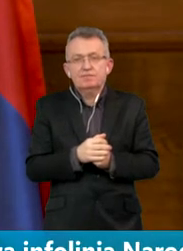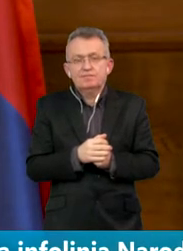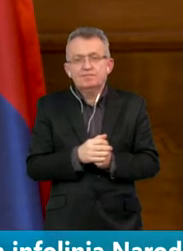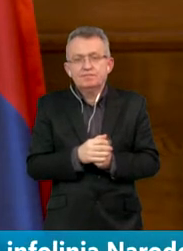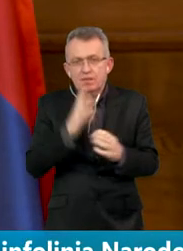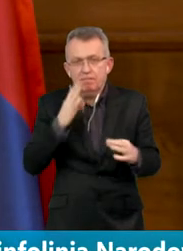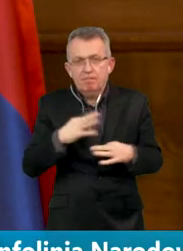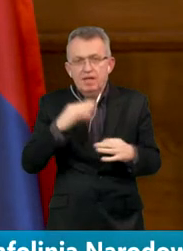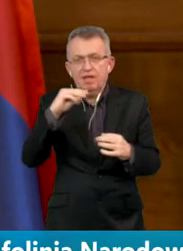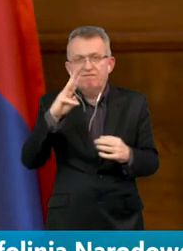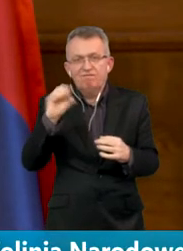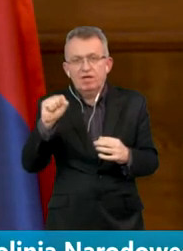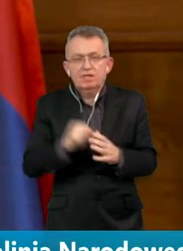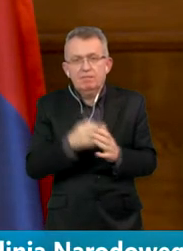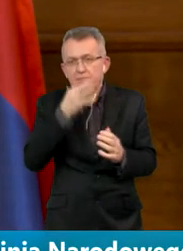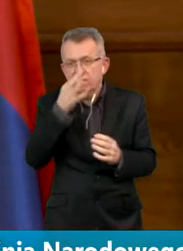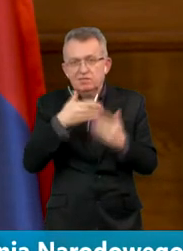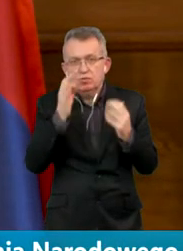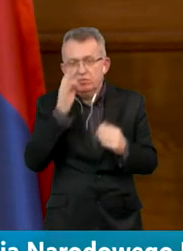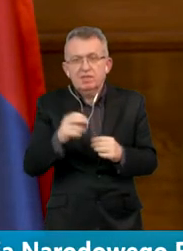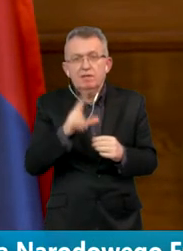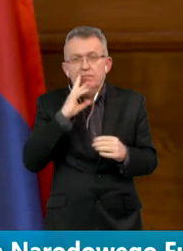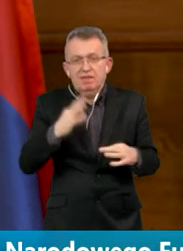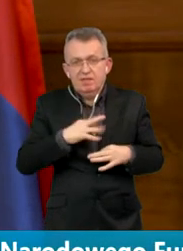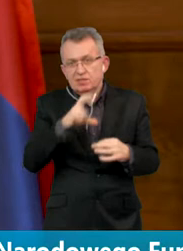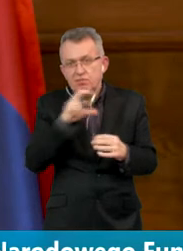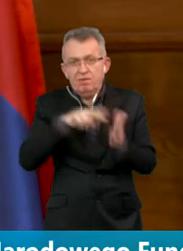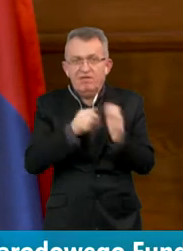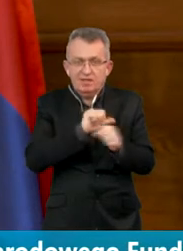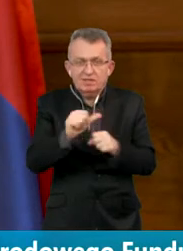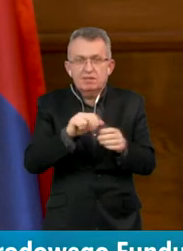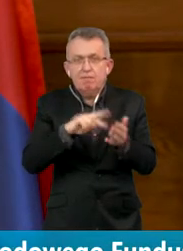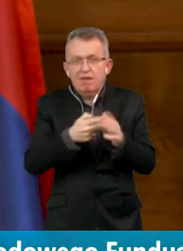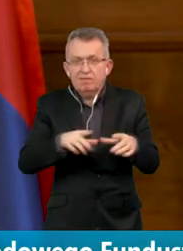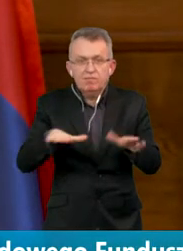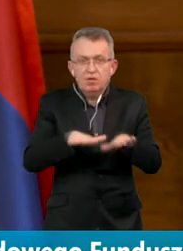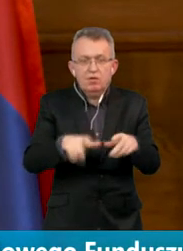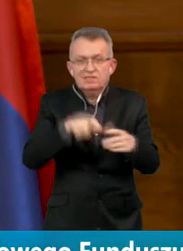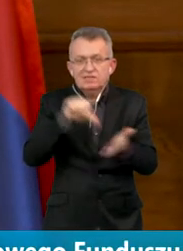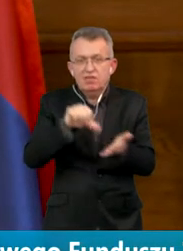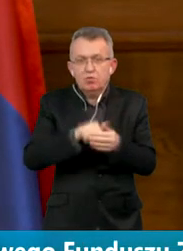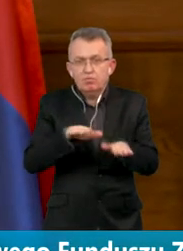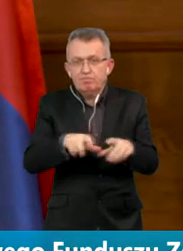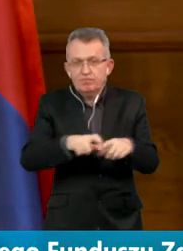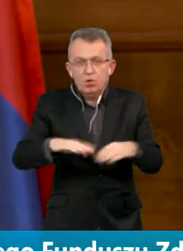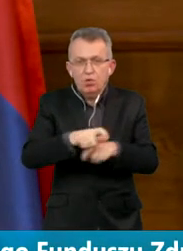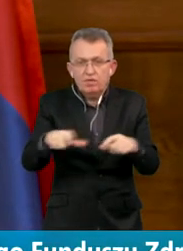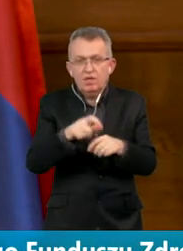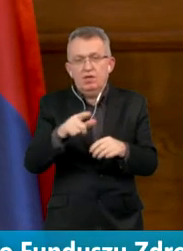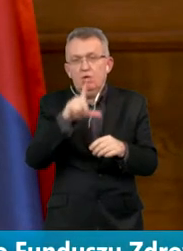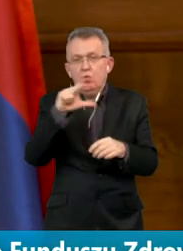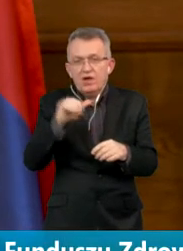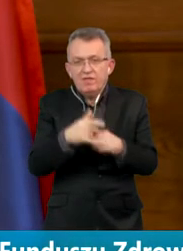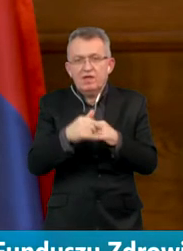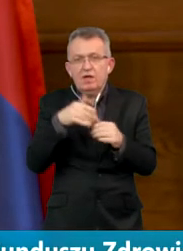Pani Ewa pyta. Dzień dobry, panie prezydencie. Mam pytanie, czy planowana jest wymiana płyt chodnikowych w centrum miasta? Bogusława Łokietka, Lęgiewicza, Królowej